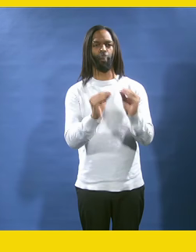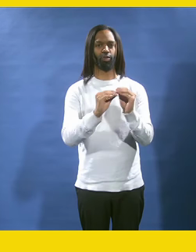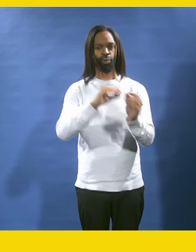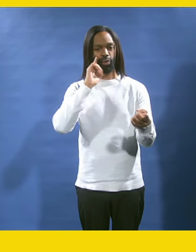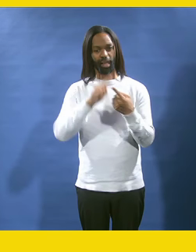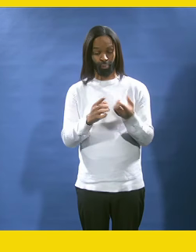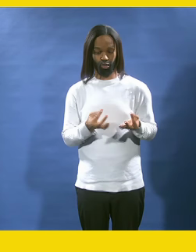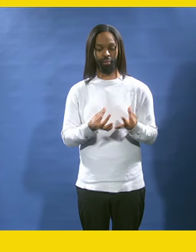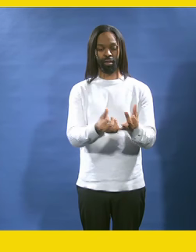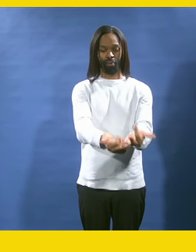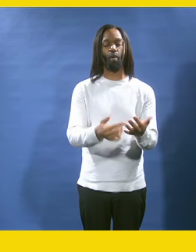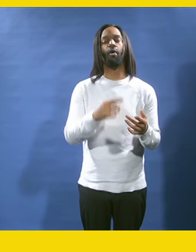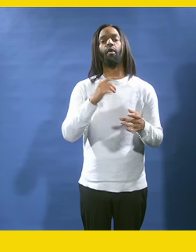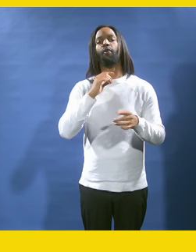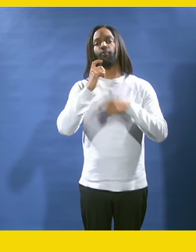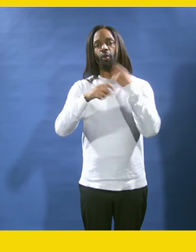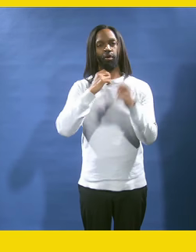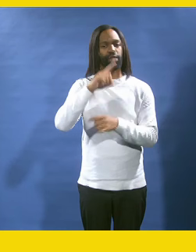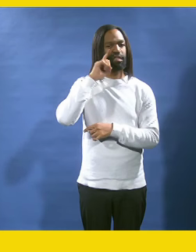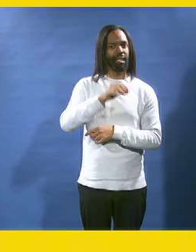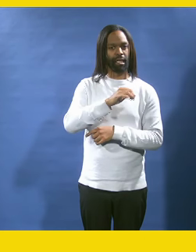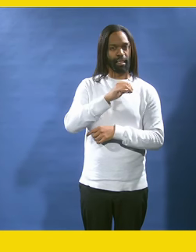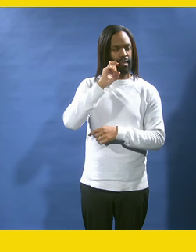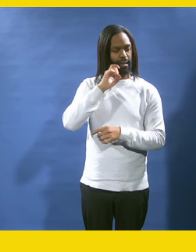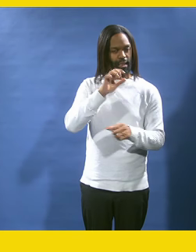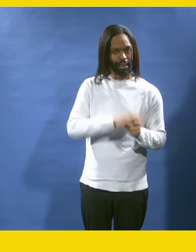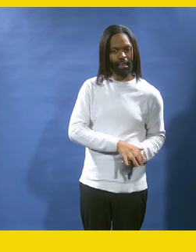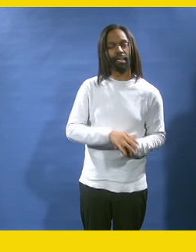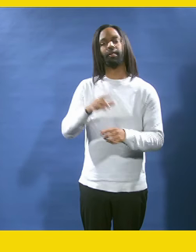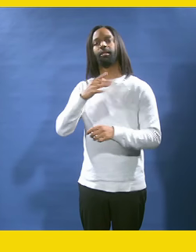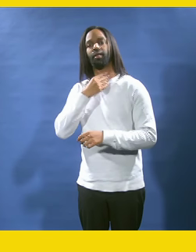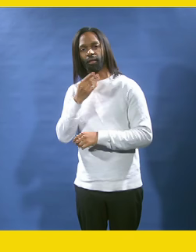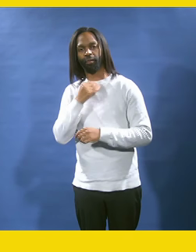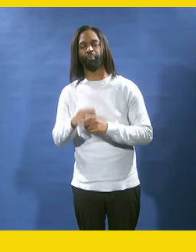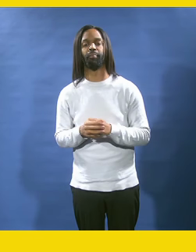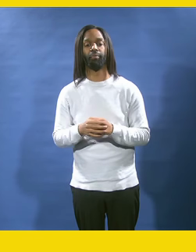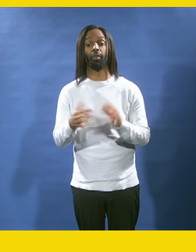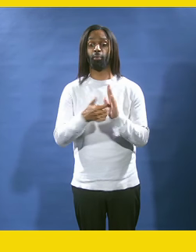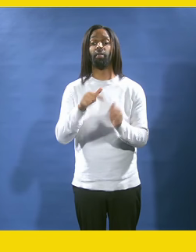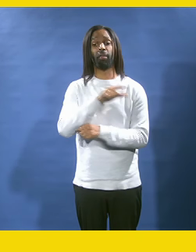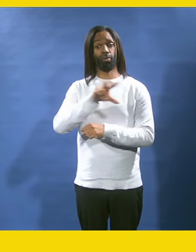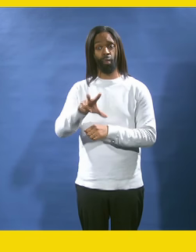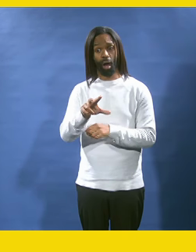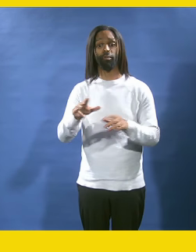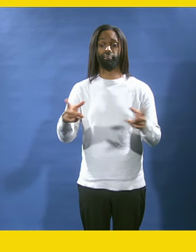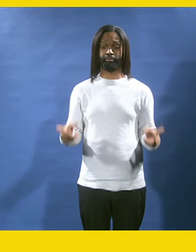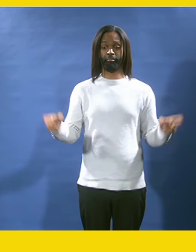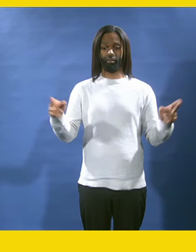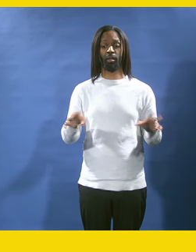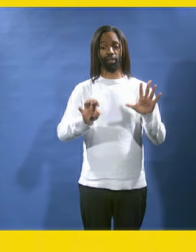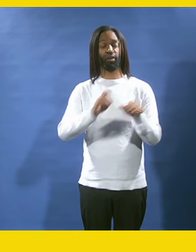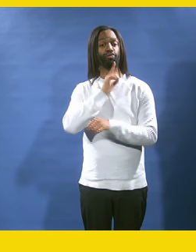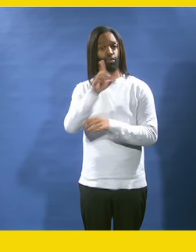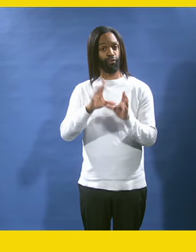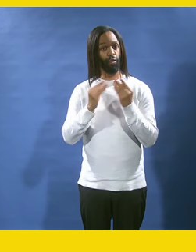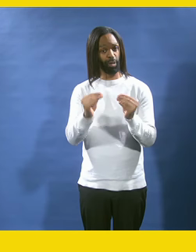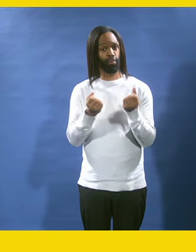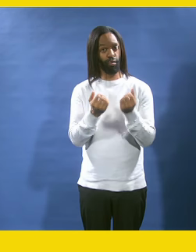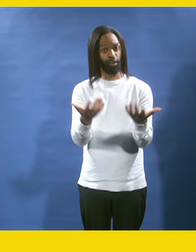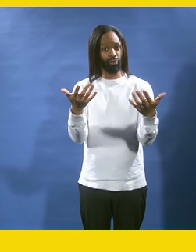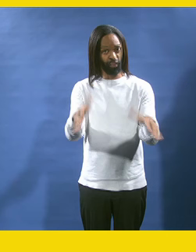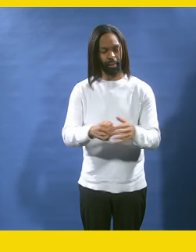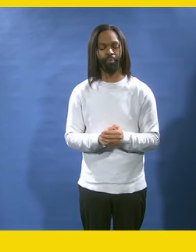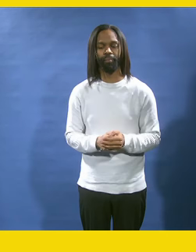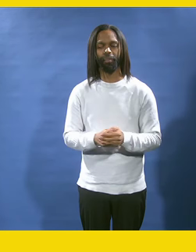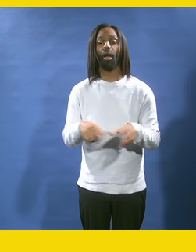et sexuelles. En 2023, 90 jours de formation ont été proposés. Nous avons mis en place une cellule de signalement au